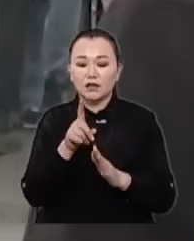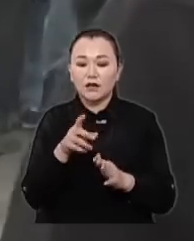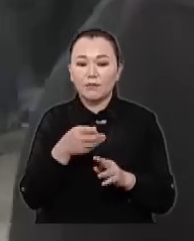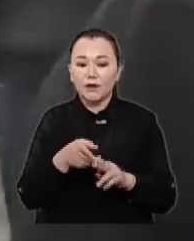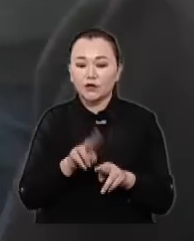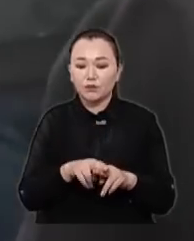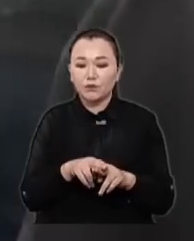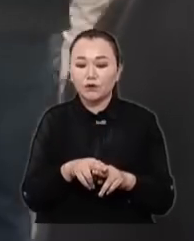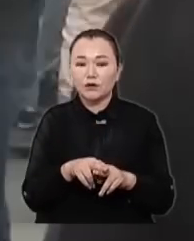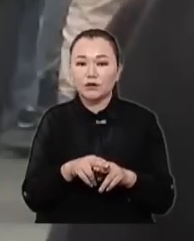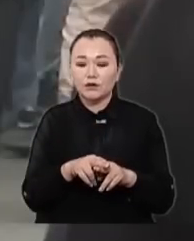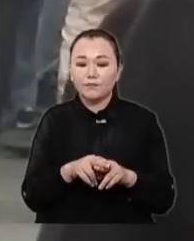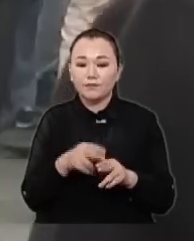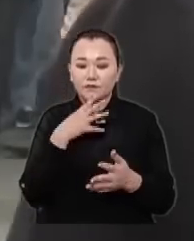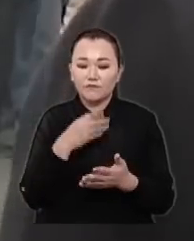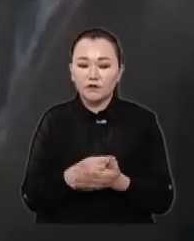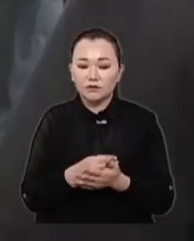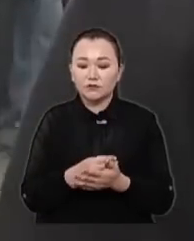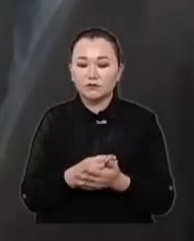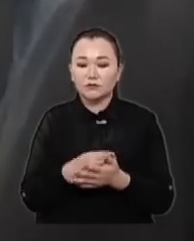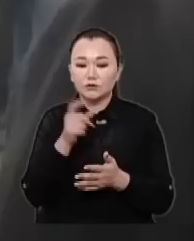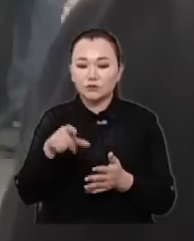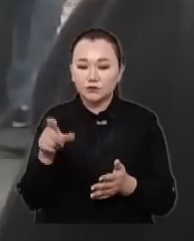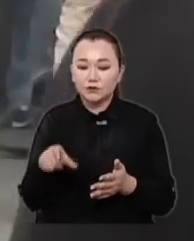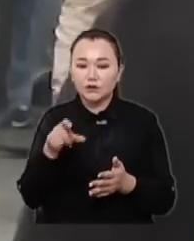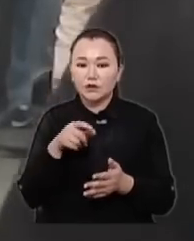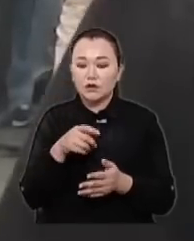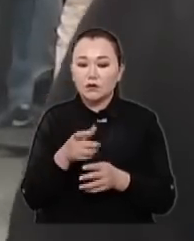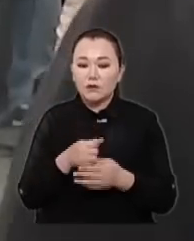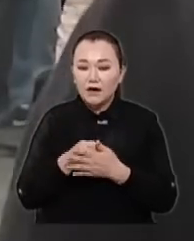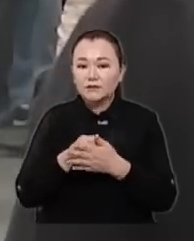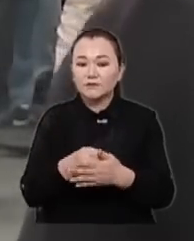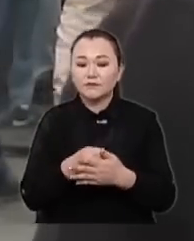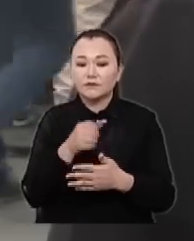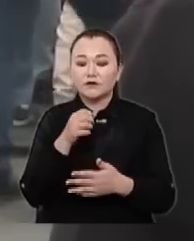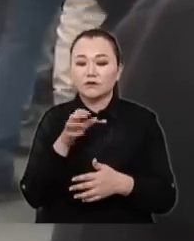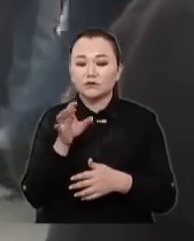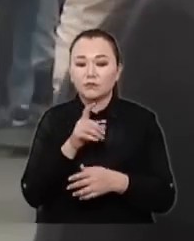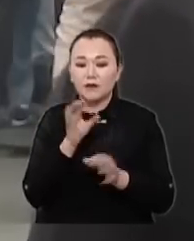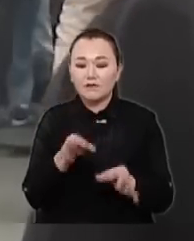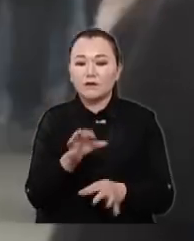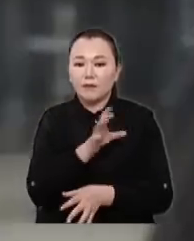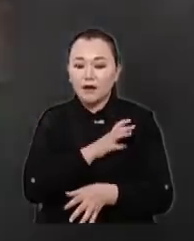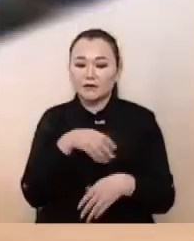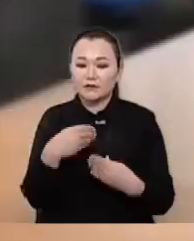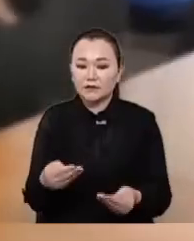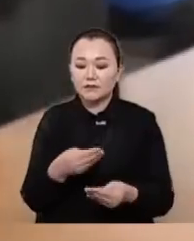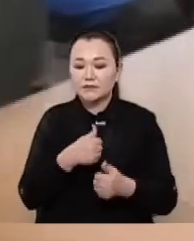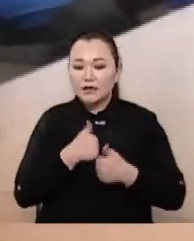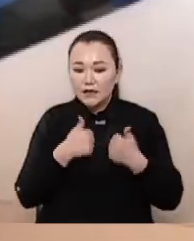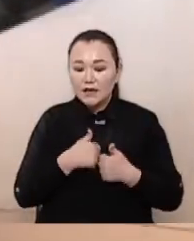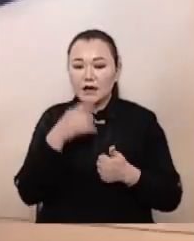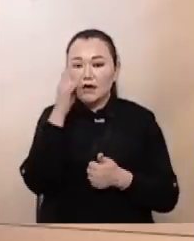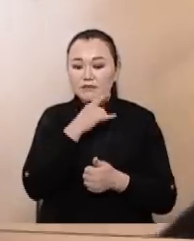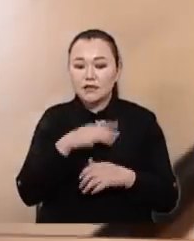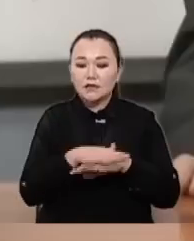үшін өзіміздің мүшелерімізге бір серпін беріп, бір дұрыс бағыт беріп тұрыстық. Қазақстан